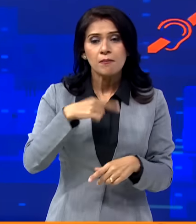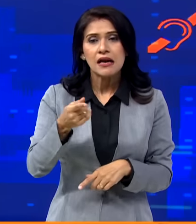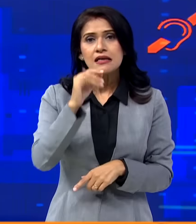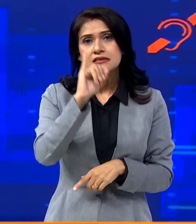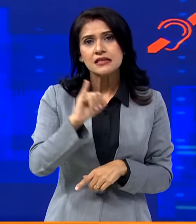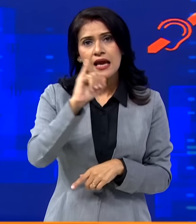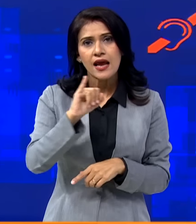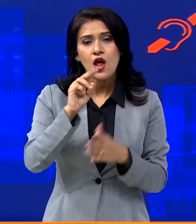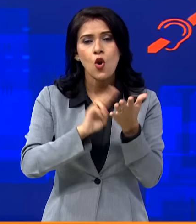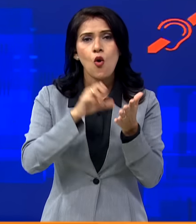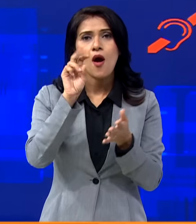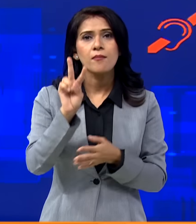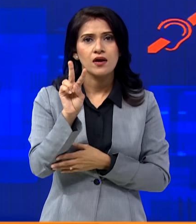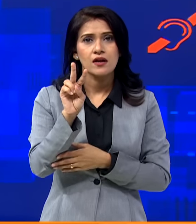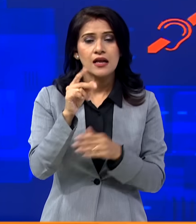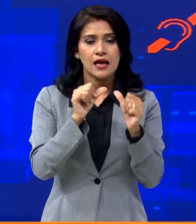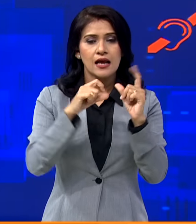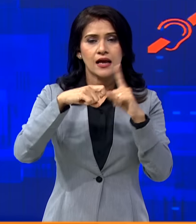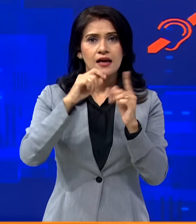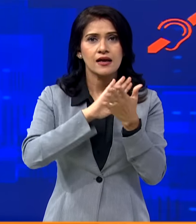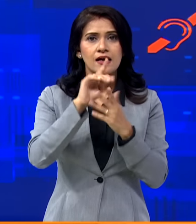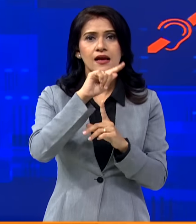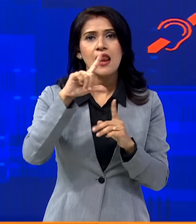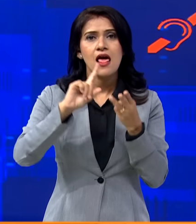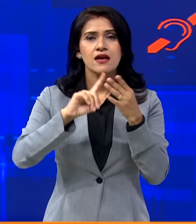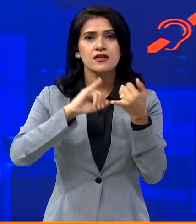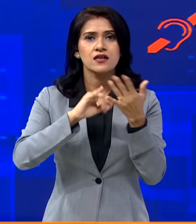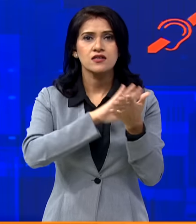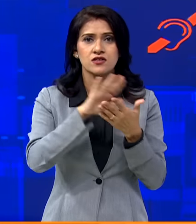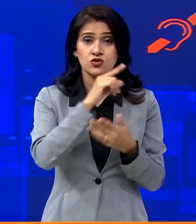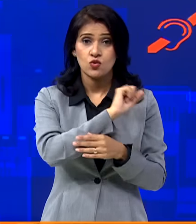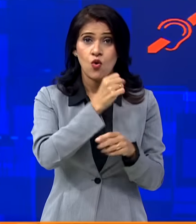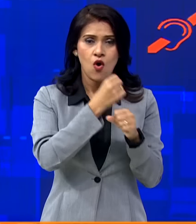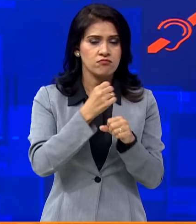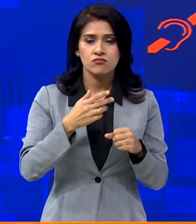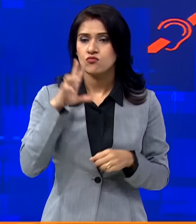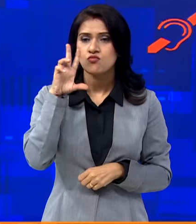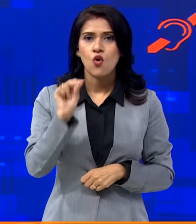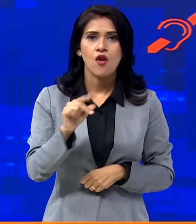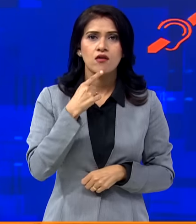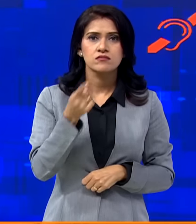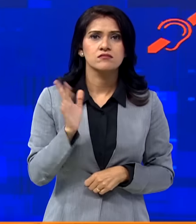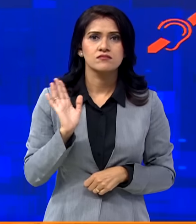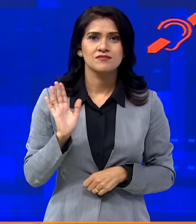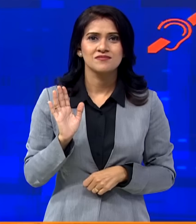2016 की रात को अखिलेश यादव जी की सरकार ने उस पर पाबंदी लगा दी और वह तंबू उखाड़ दिए लेकिन